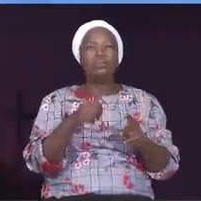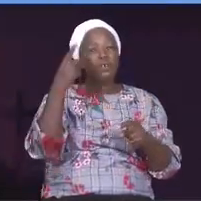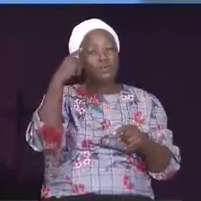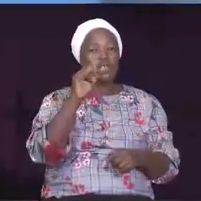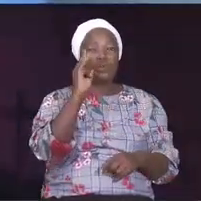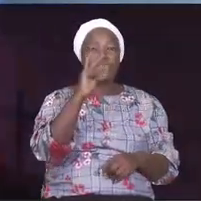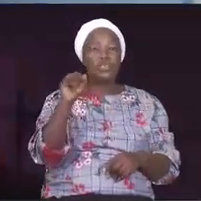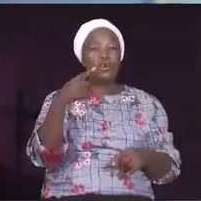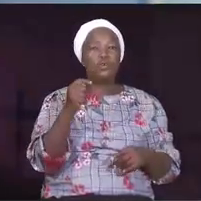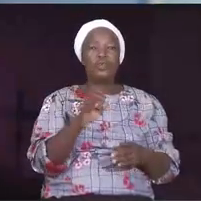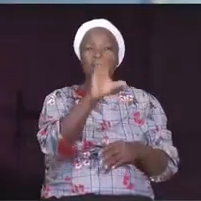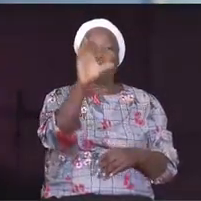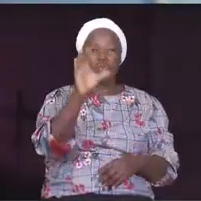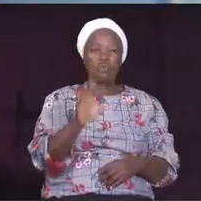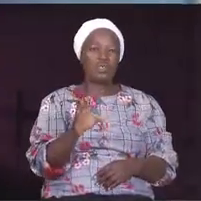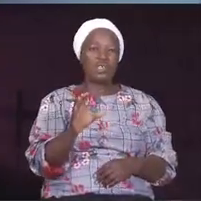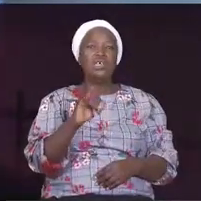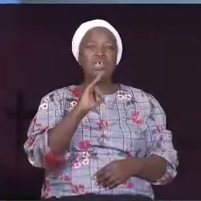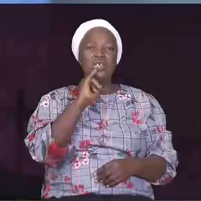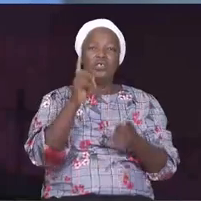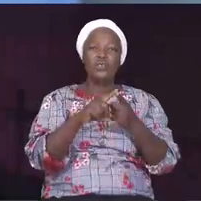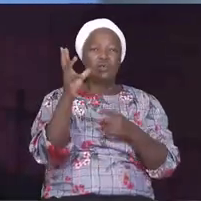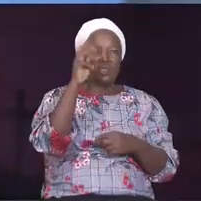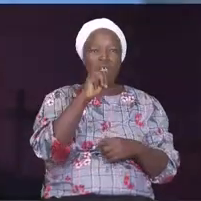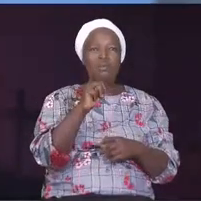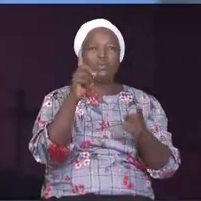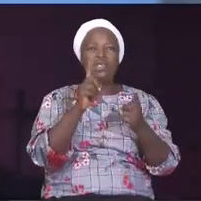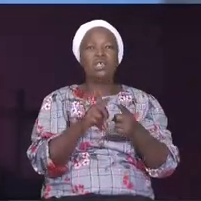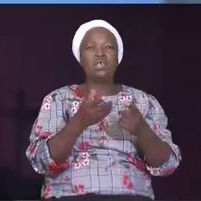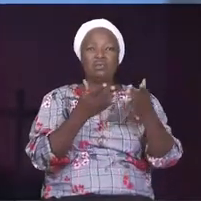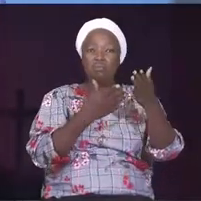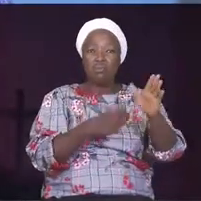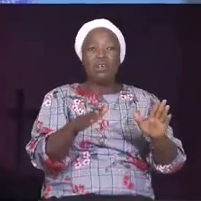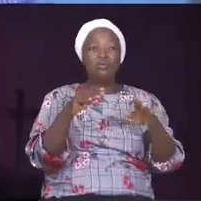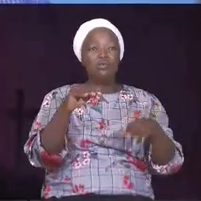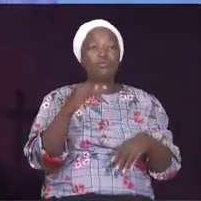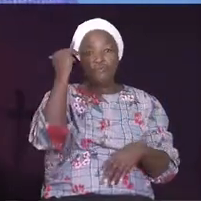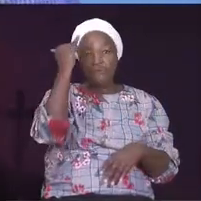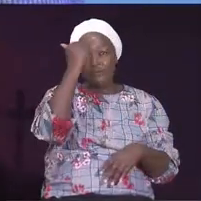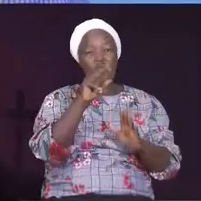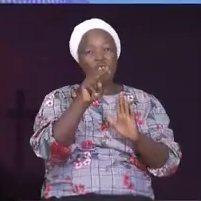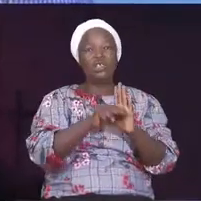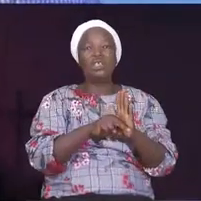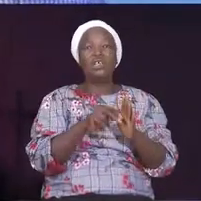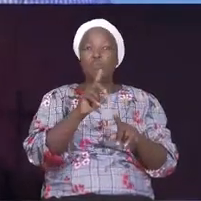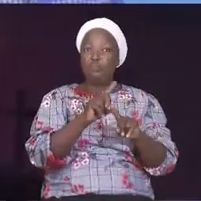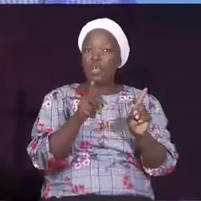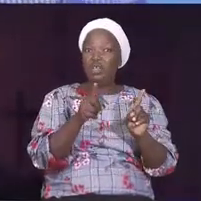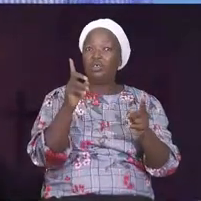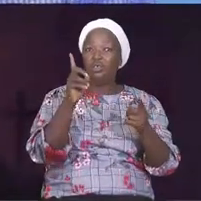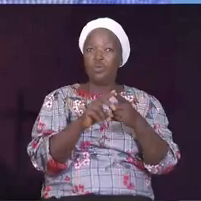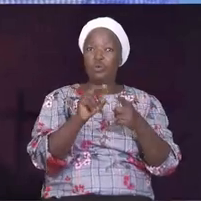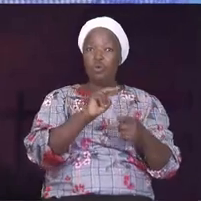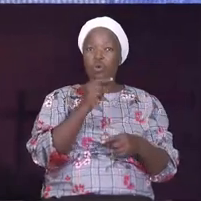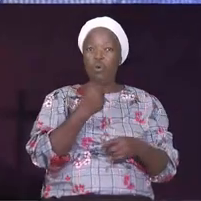1, verset 18. Car la prédication de la croix est une folie pour ceux